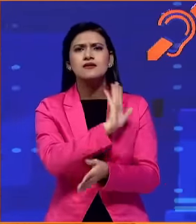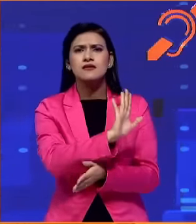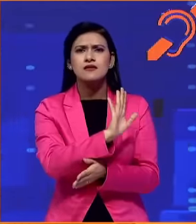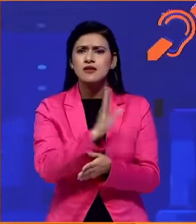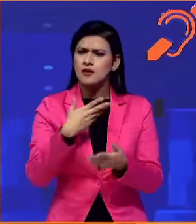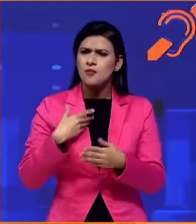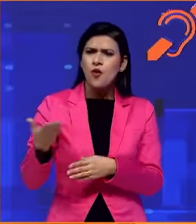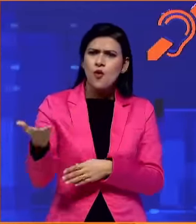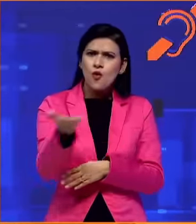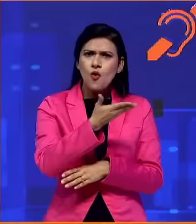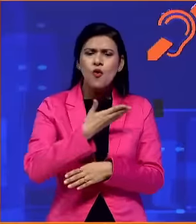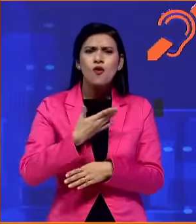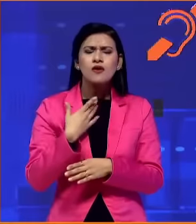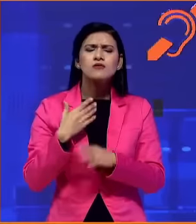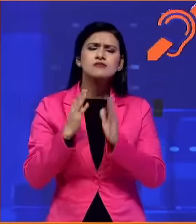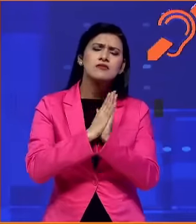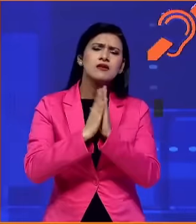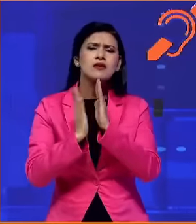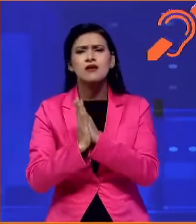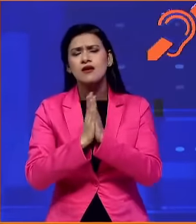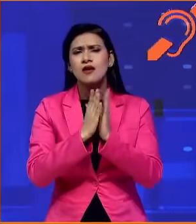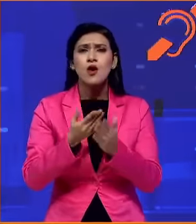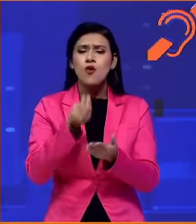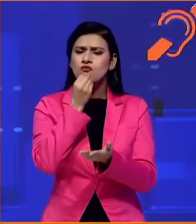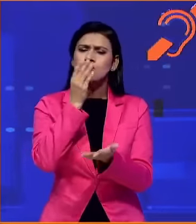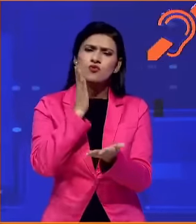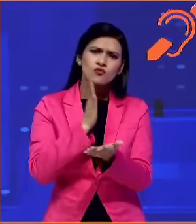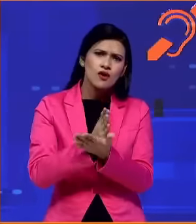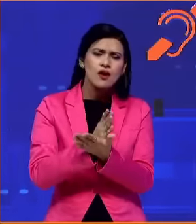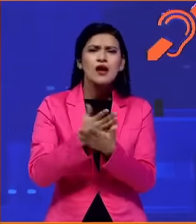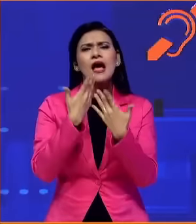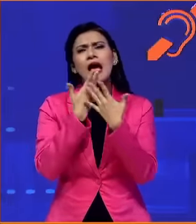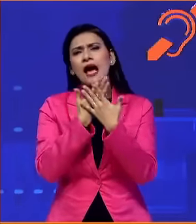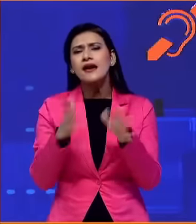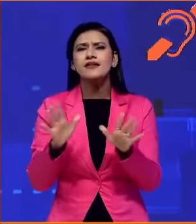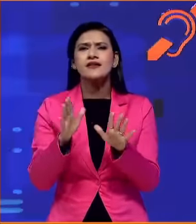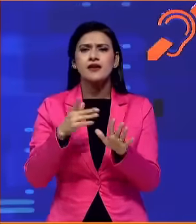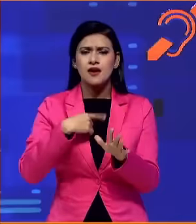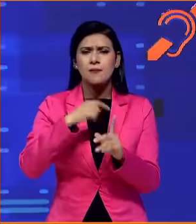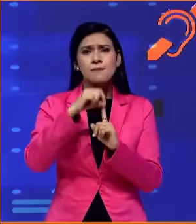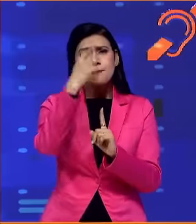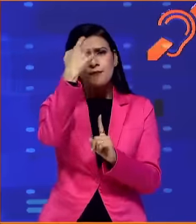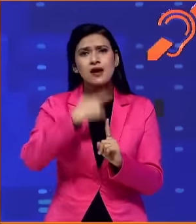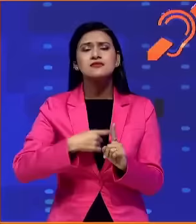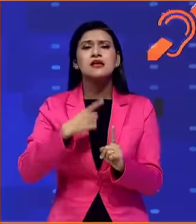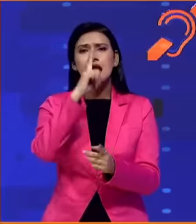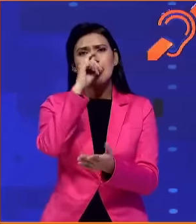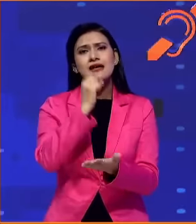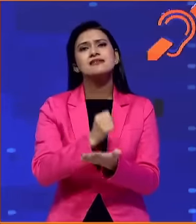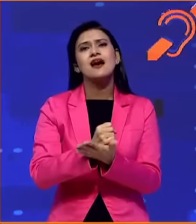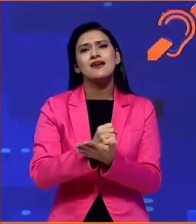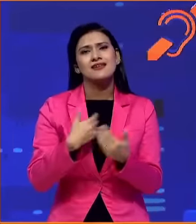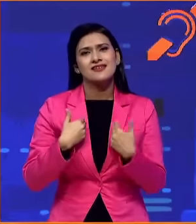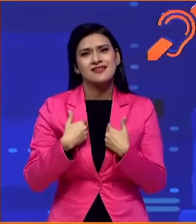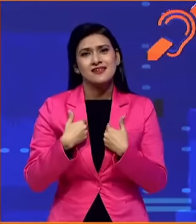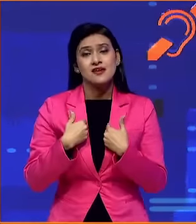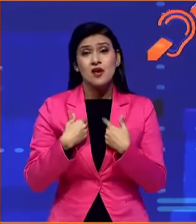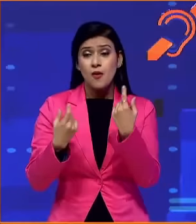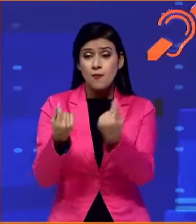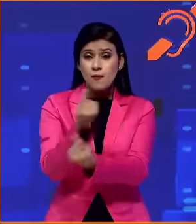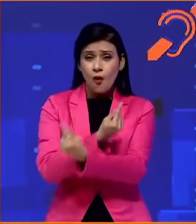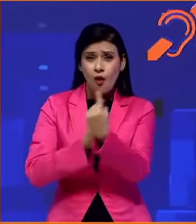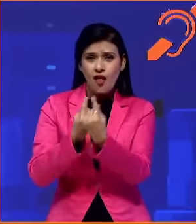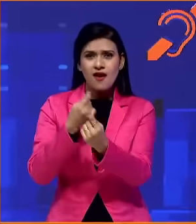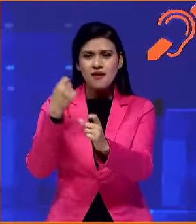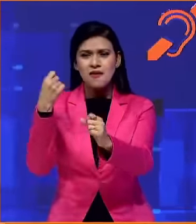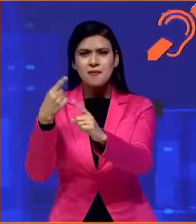है ,प्रार्थनाकबकरनीहै, उपवासकबरखनाहै—येसभीव्यक्तिगत निर्णयहैं।लेकिनअगरहमइसकाइस्तेमालराजनीतिक